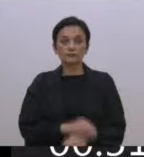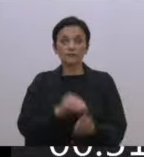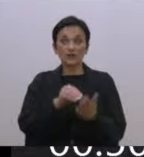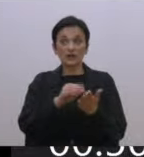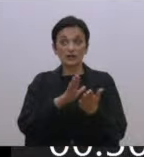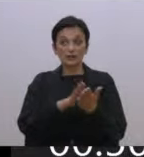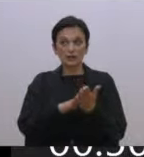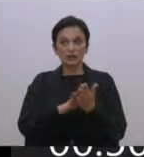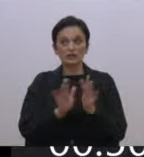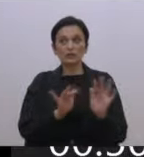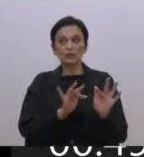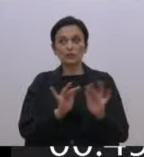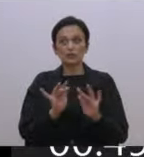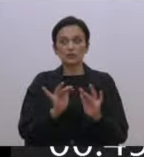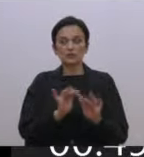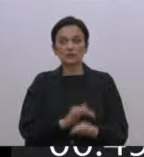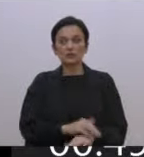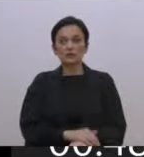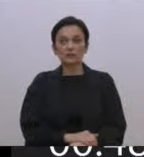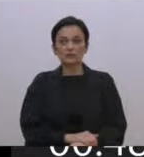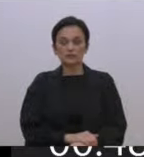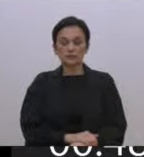რეგისტრაცია მიმდინარეობს, კოლეგებო.